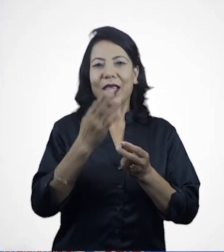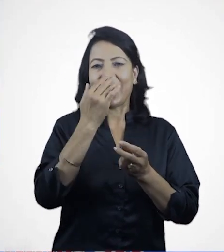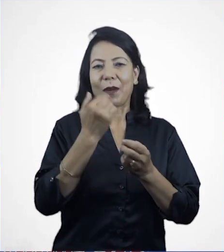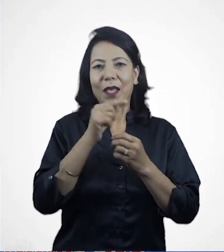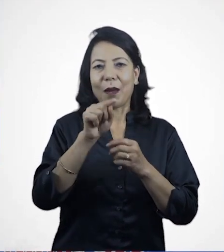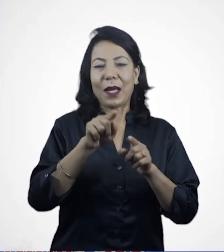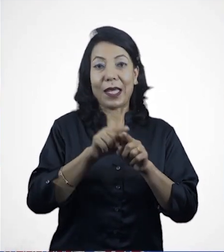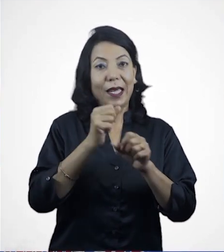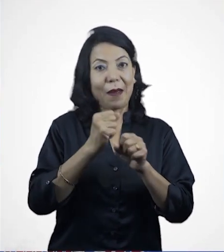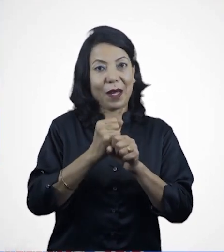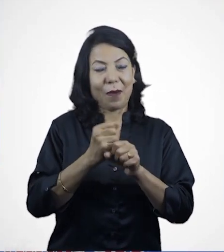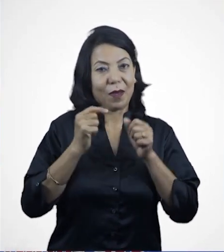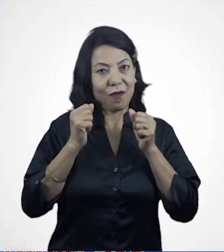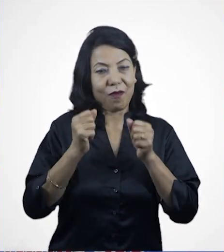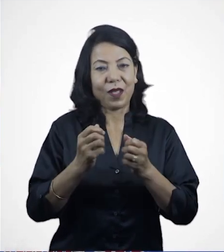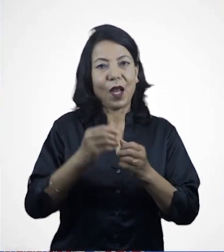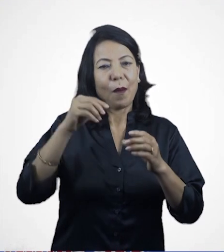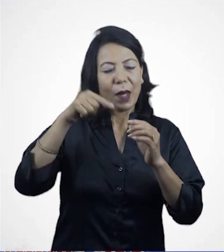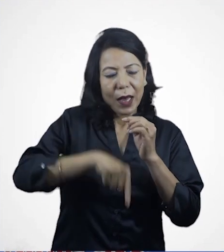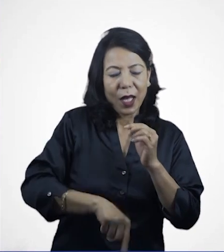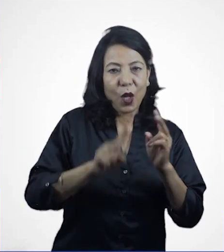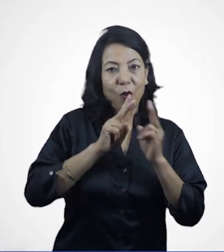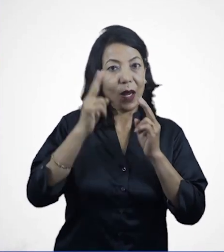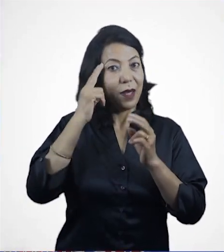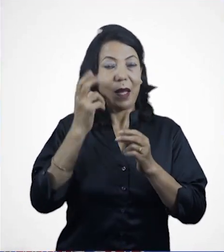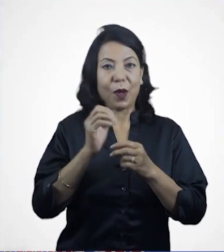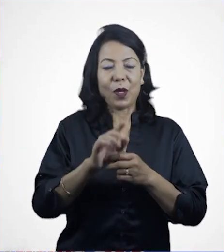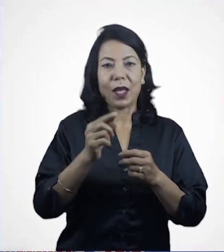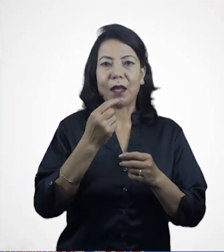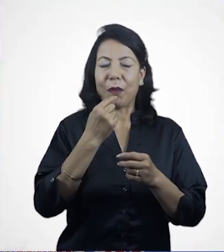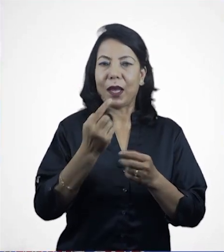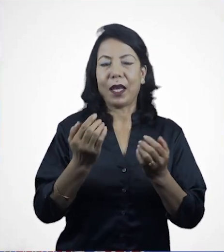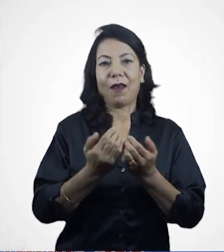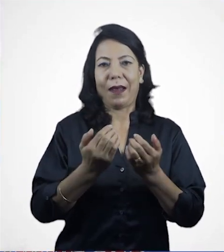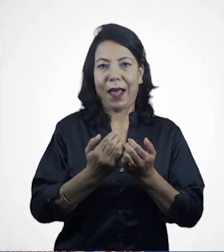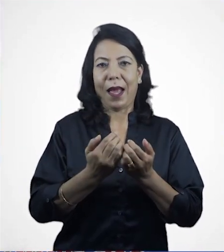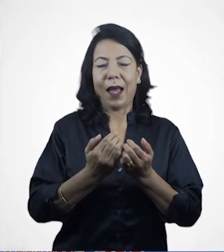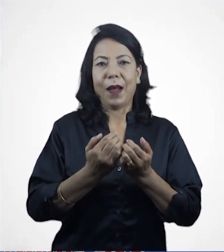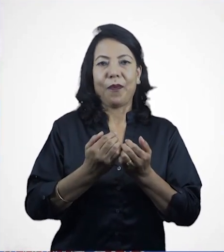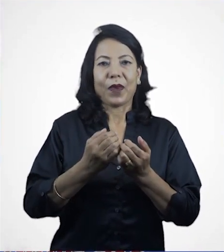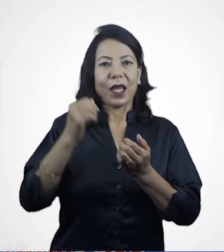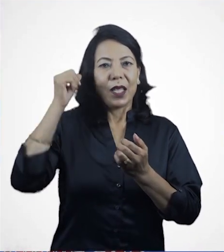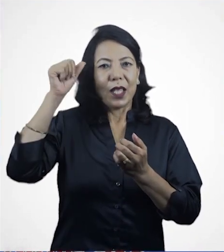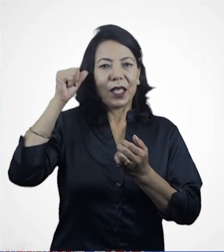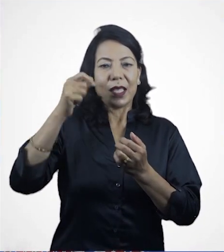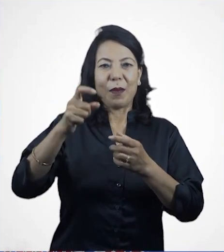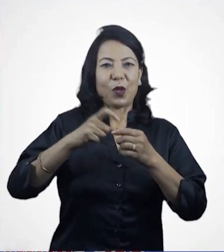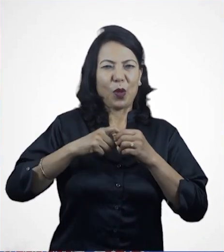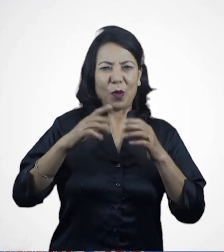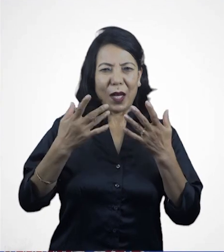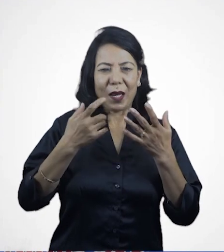तो यह काम ता गरी राचा आजे वित्री वित्री कुरा आरू मेली थांपा दाई चुके आजे इती बंदा बंदे, जग दी सिले मला सुननु भाए ना,